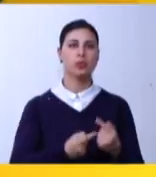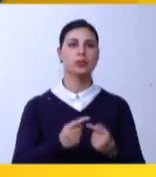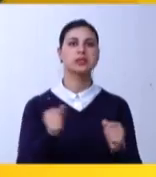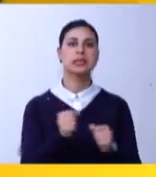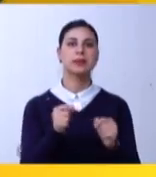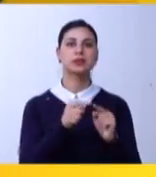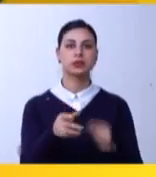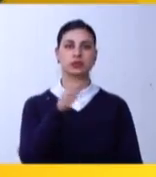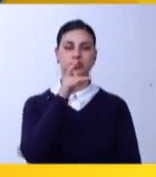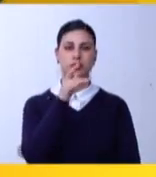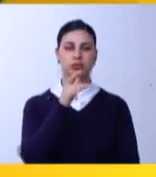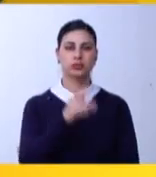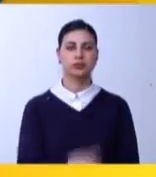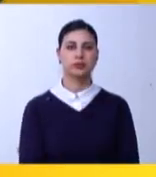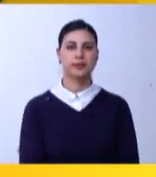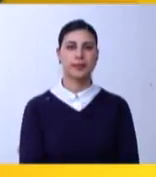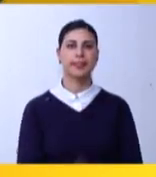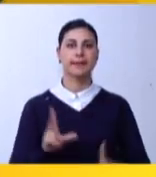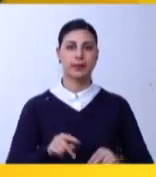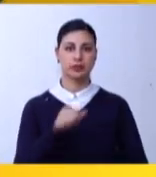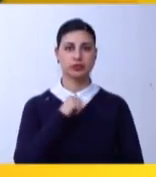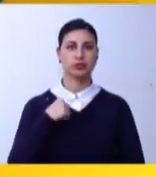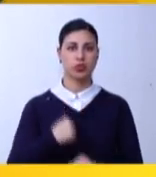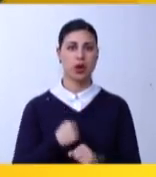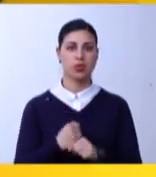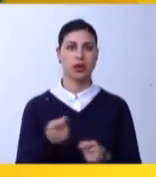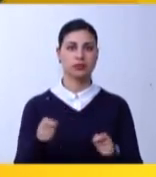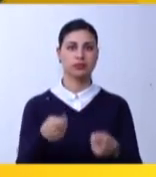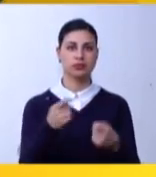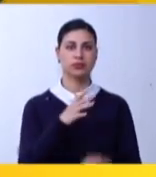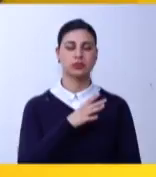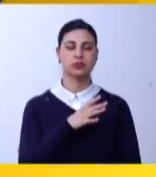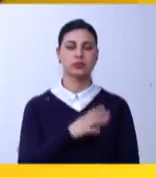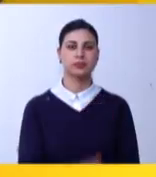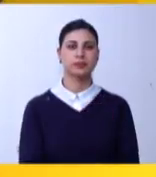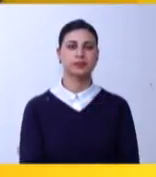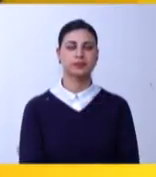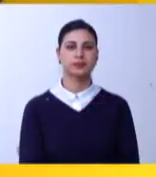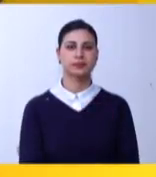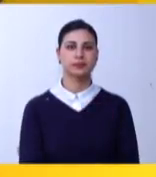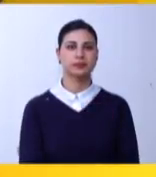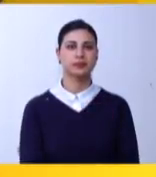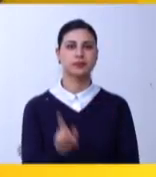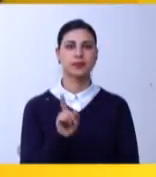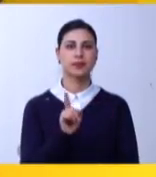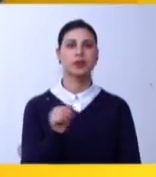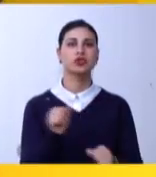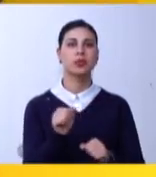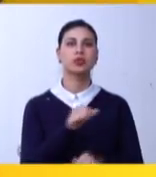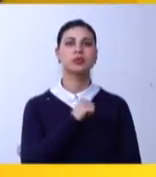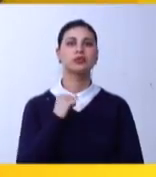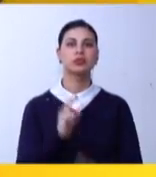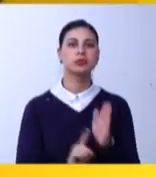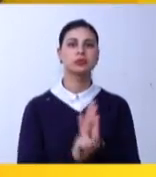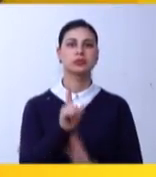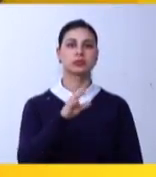როდესაც სუსხიანი სეზონი დადგა, ანუ შემოდგომაზე, როდესაც აგრილდა. შემოდგომაზე უკვე ისევ თავიდან